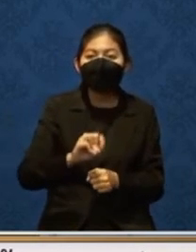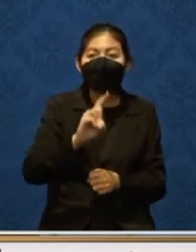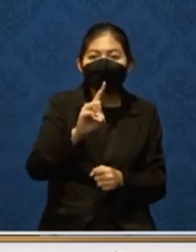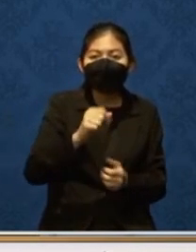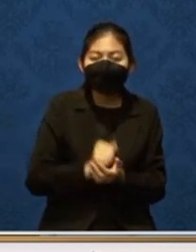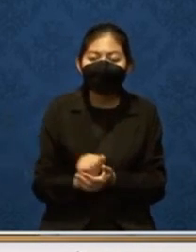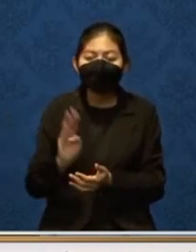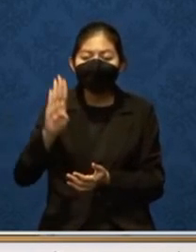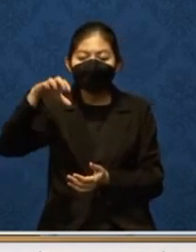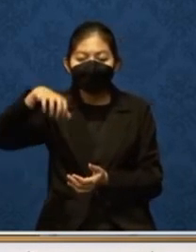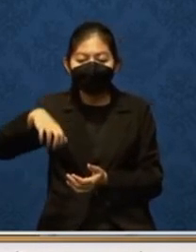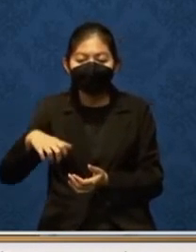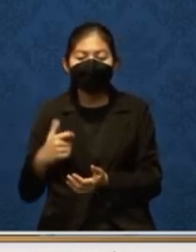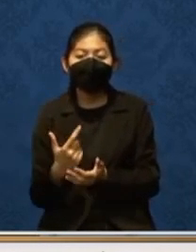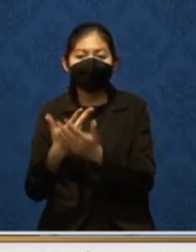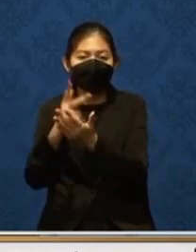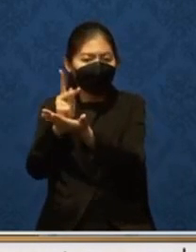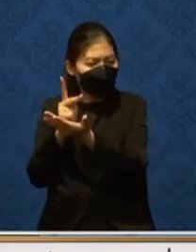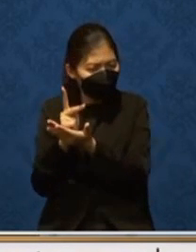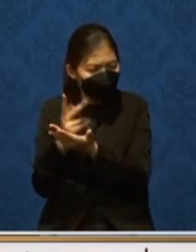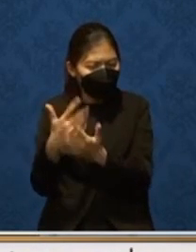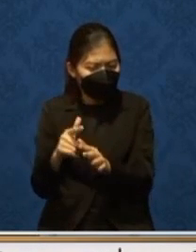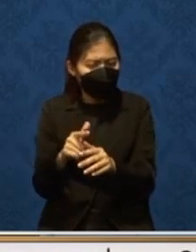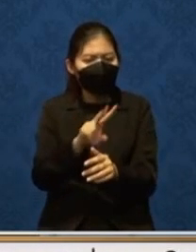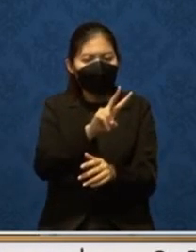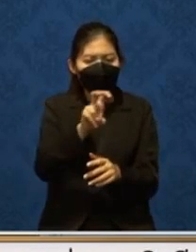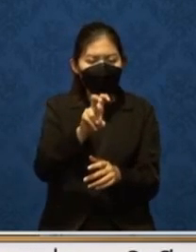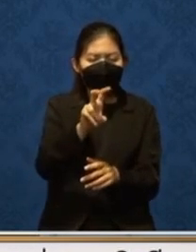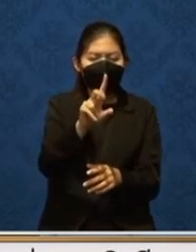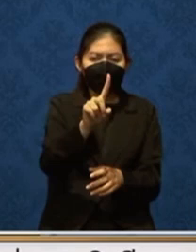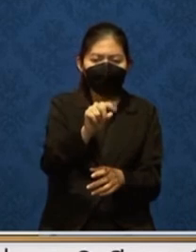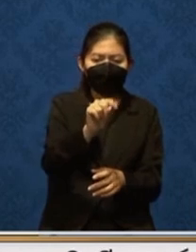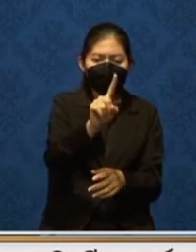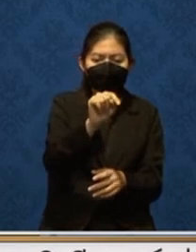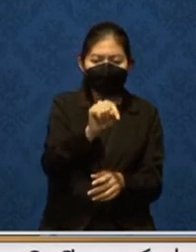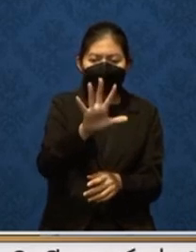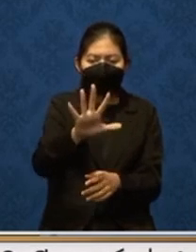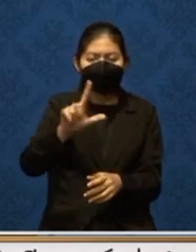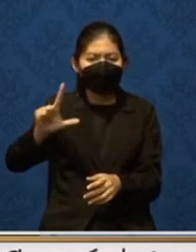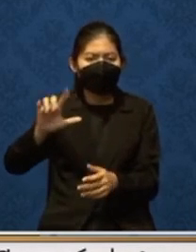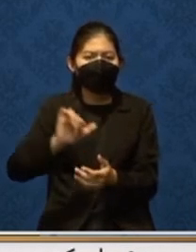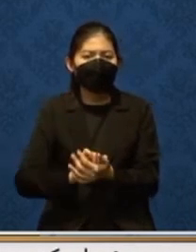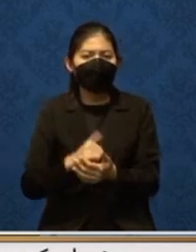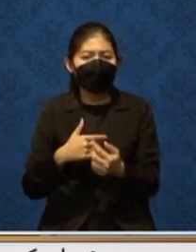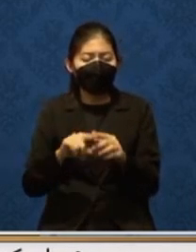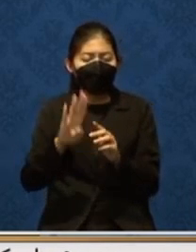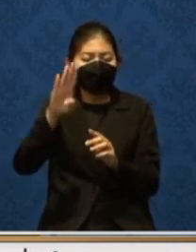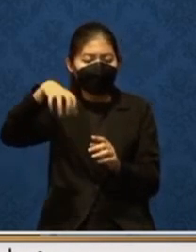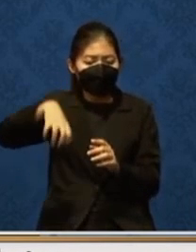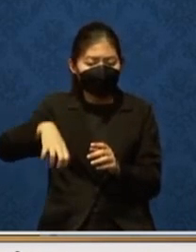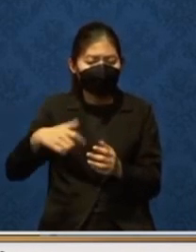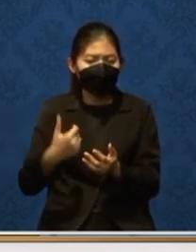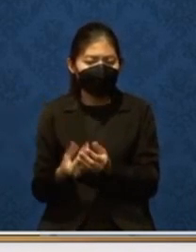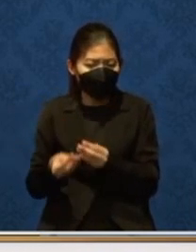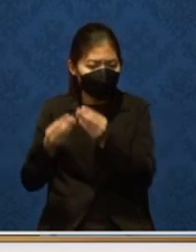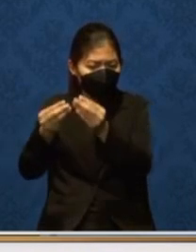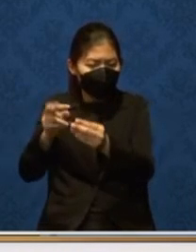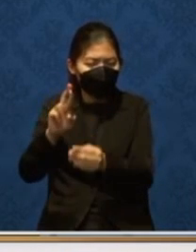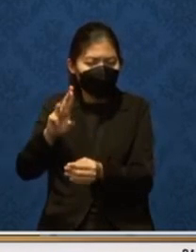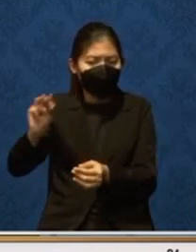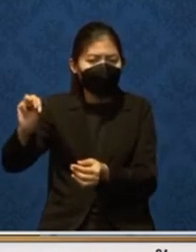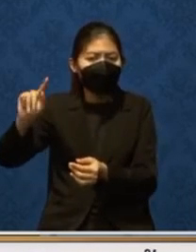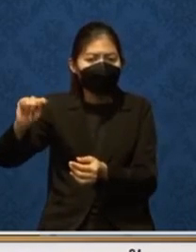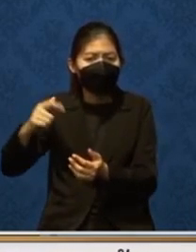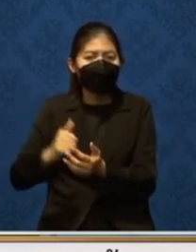ทบริษัทศีราชัยกู้เงินใน A มา 221.5 ล้านแต่ประโกดวบริษัทเดี๋เอาเงินไปให้ใสกสยามที่ชอบ